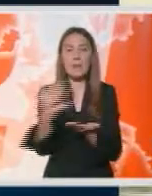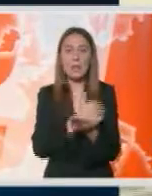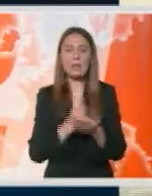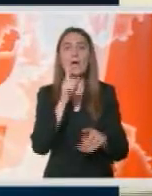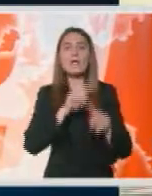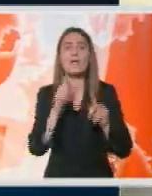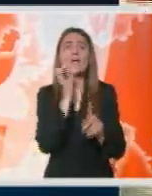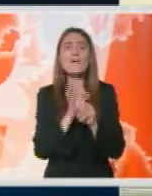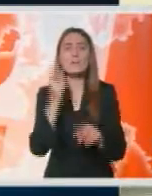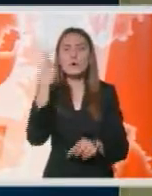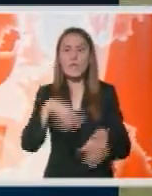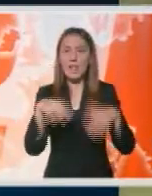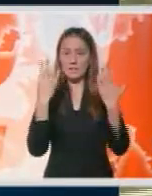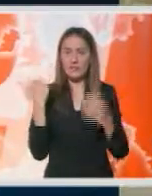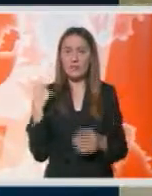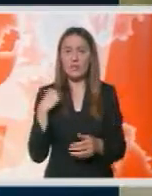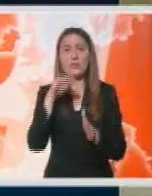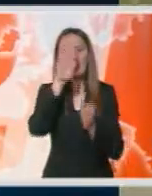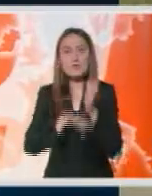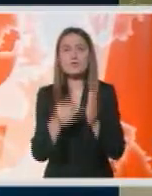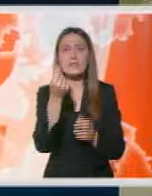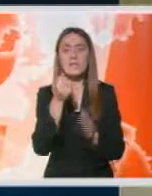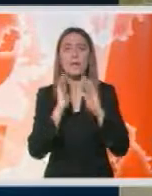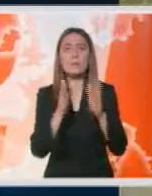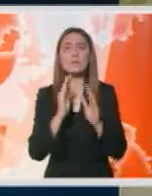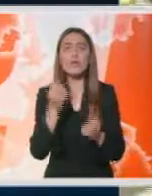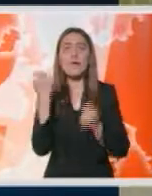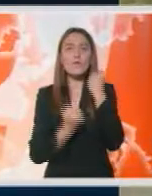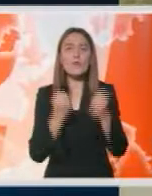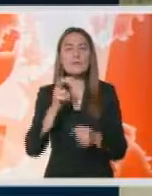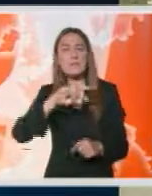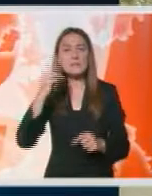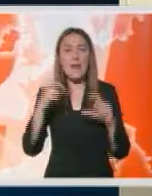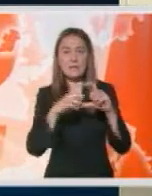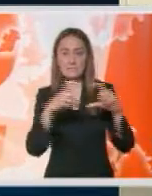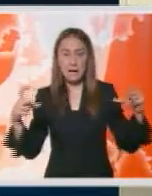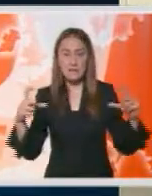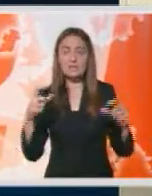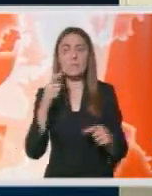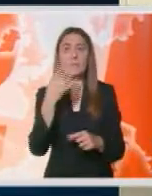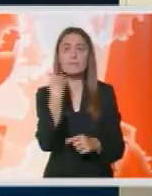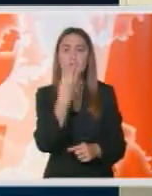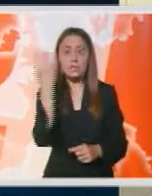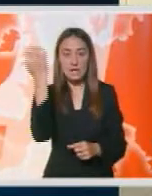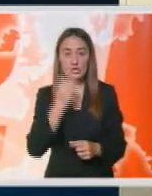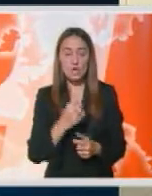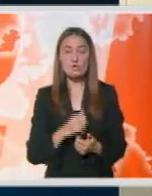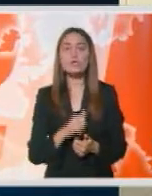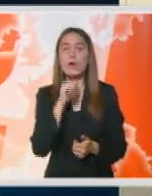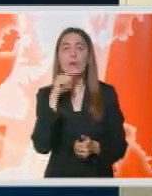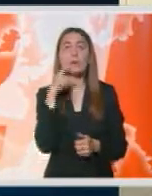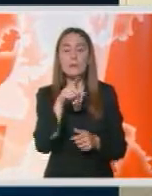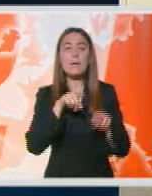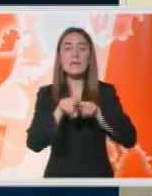u februaru 2009. snižene cene putarina za vozila sa stranim registarskim tablicama za 40% i